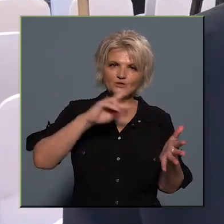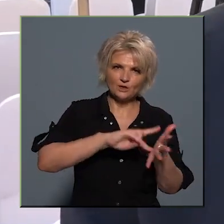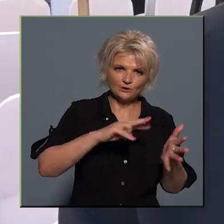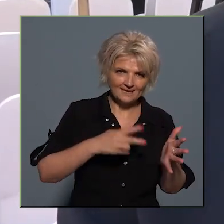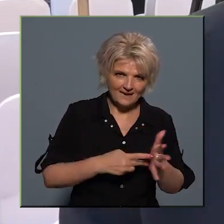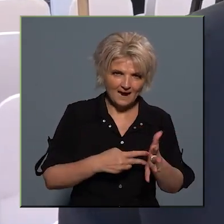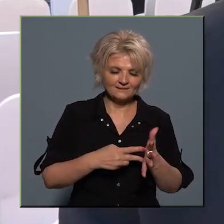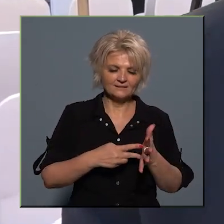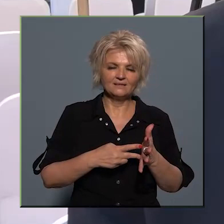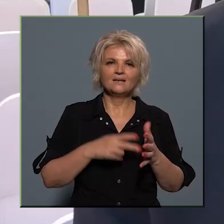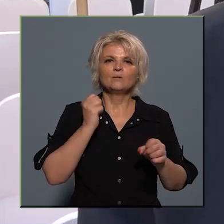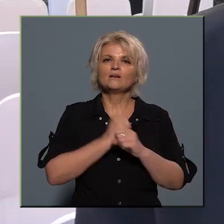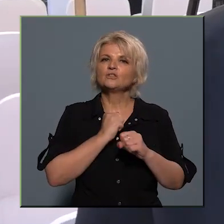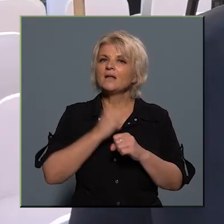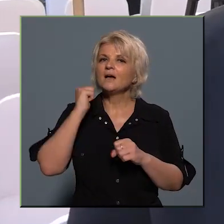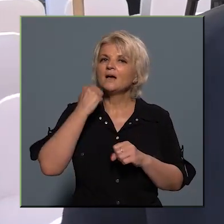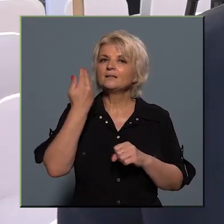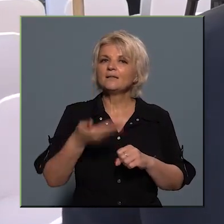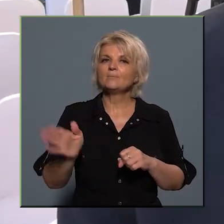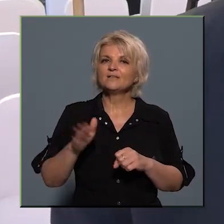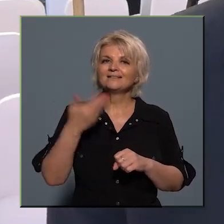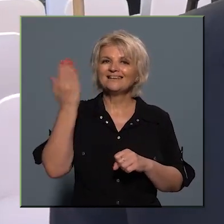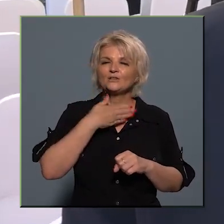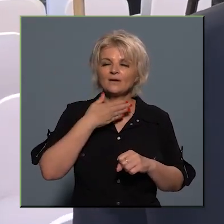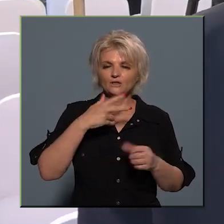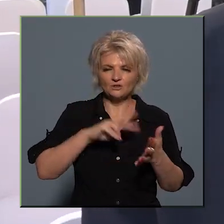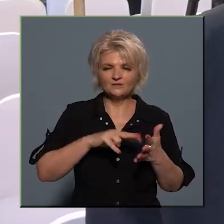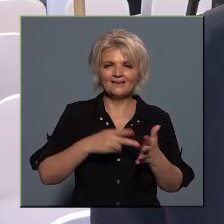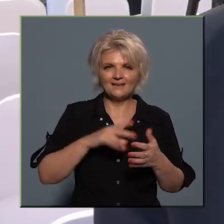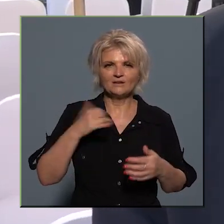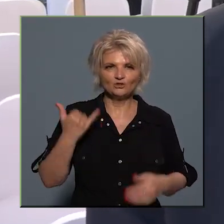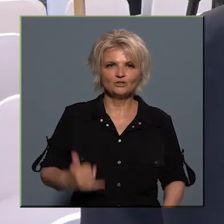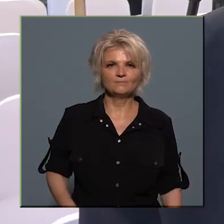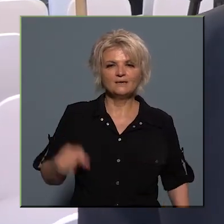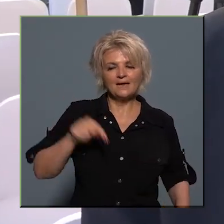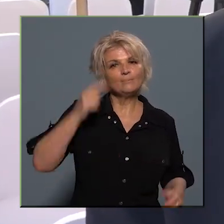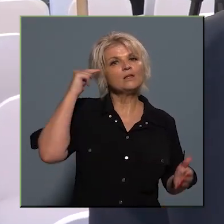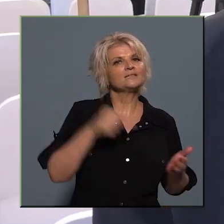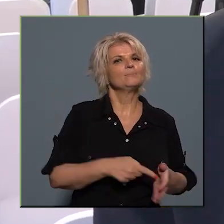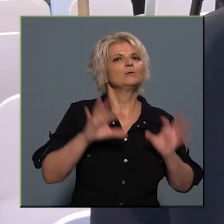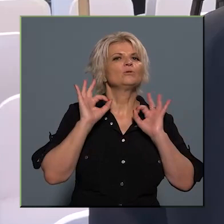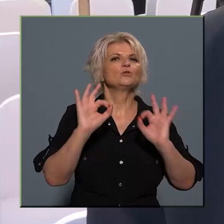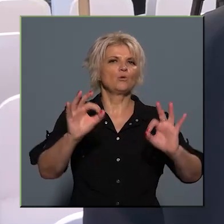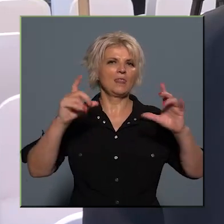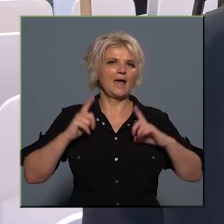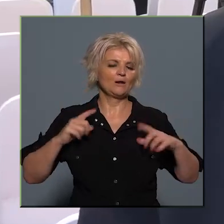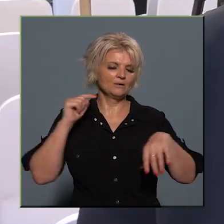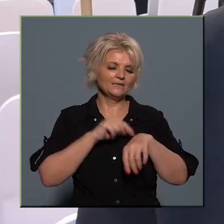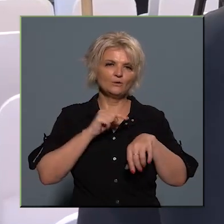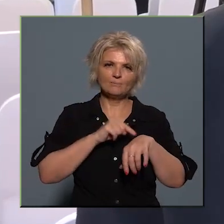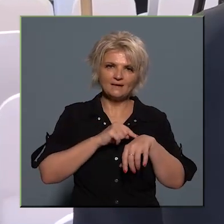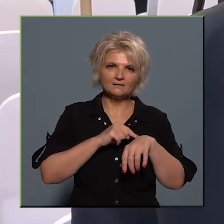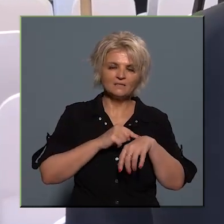stratégiájukat, elkészítette a nemzeti hidrogén stratégiát. Tehát ebből a szempontból jól állunk, mert időben fölmértük